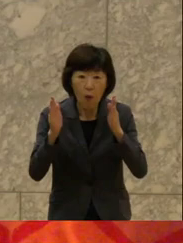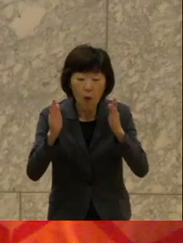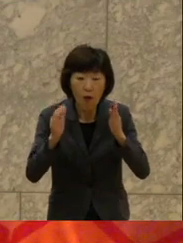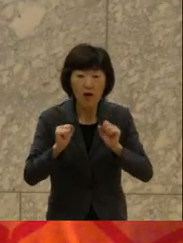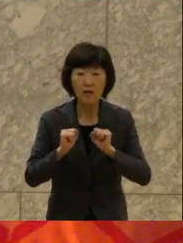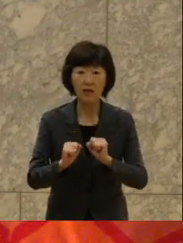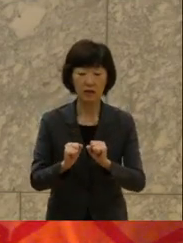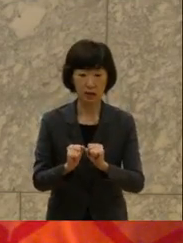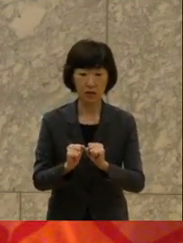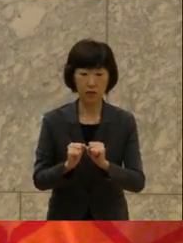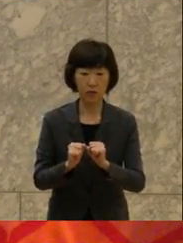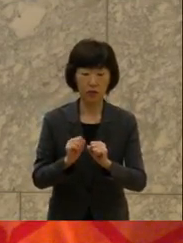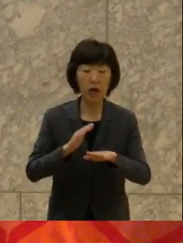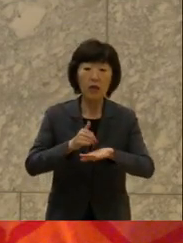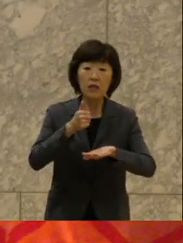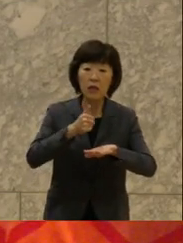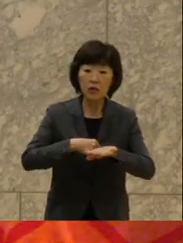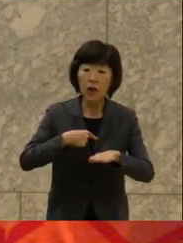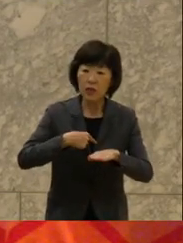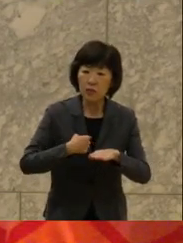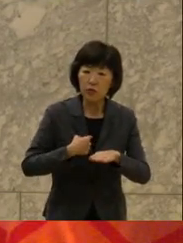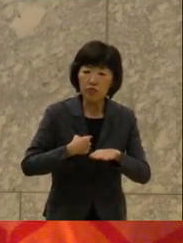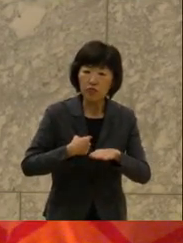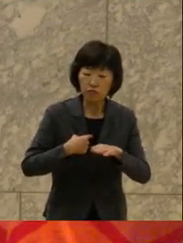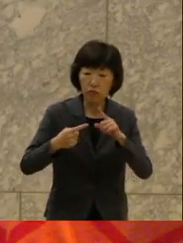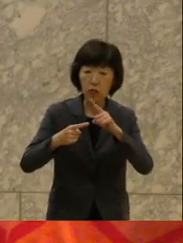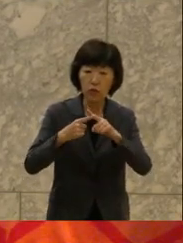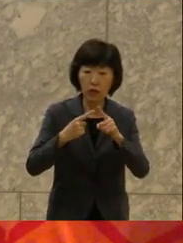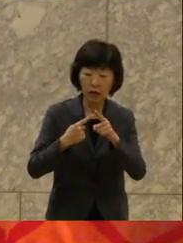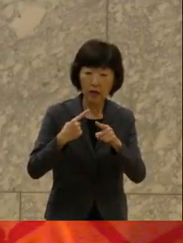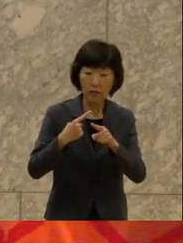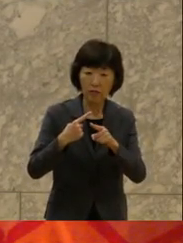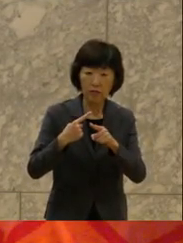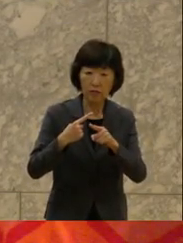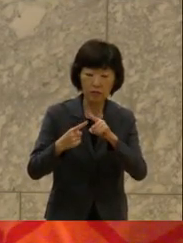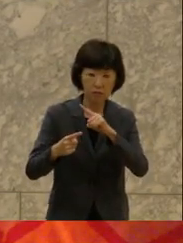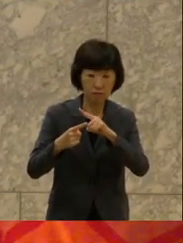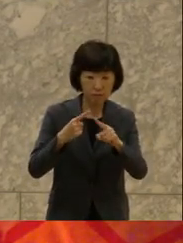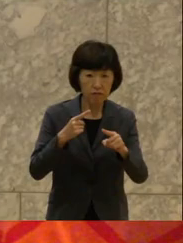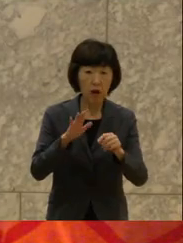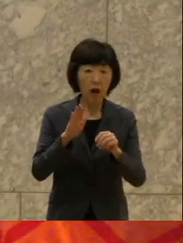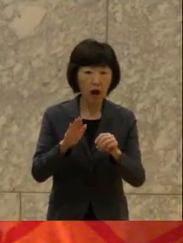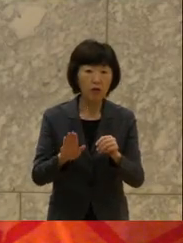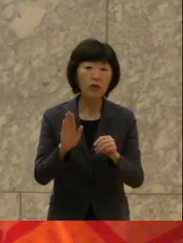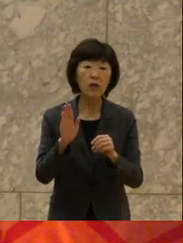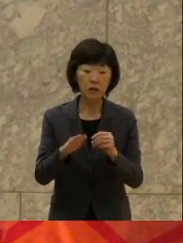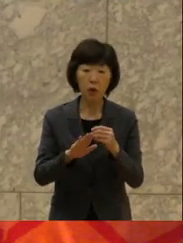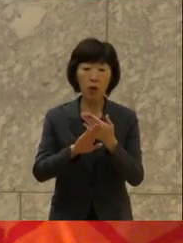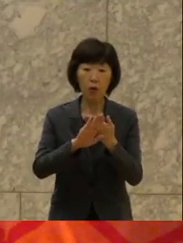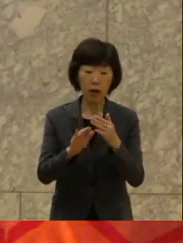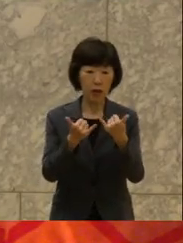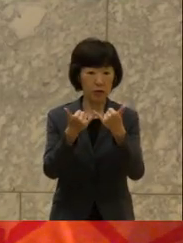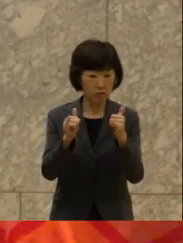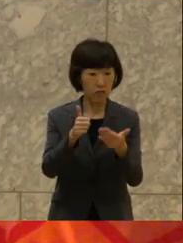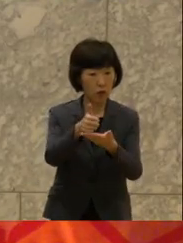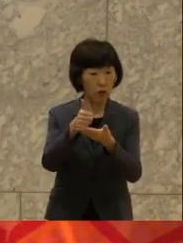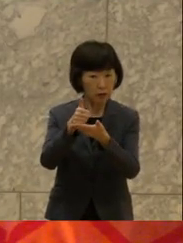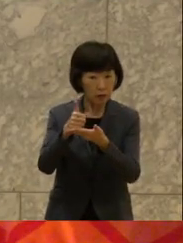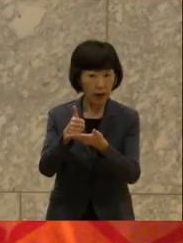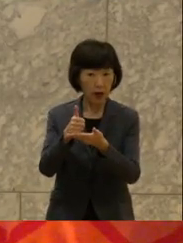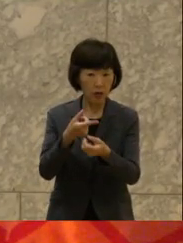の自分との戦いでもある部分と逆にそういったいろんな人たちとのパワーという